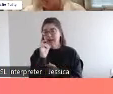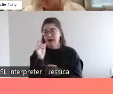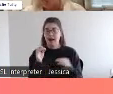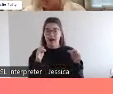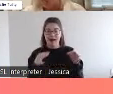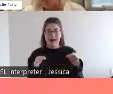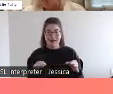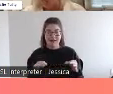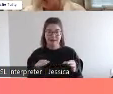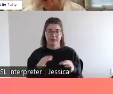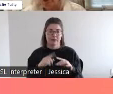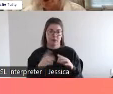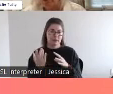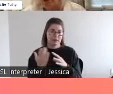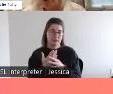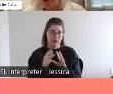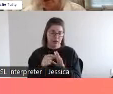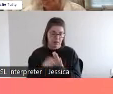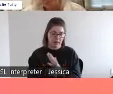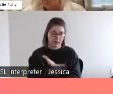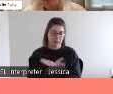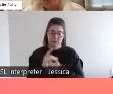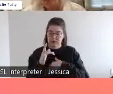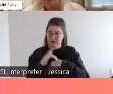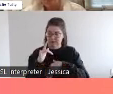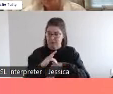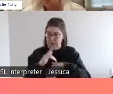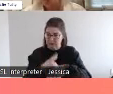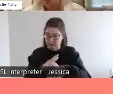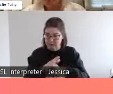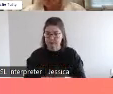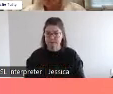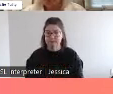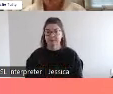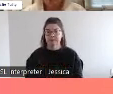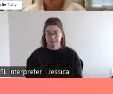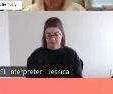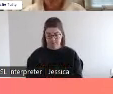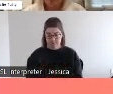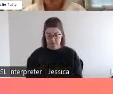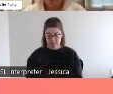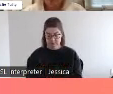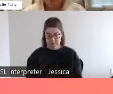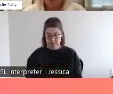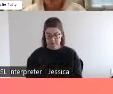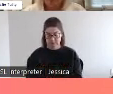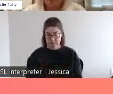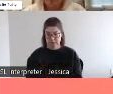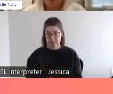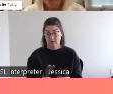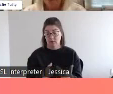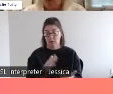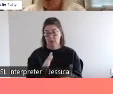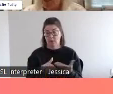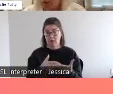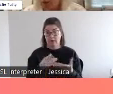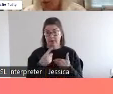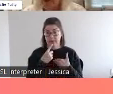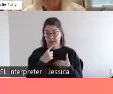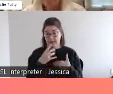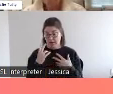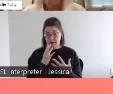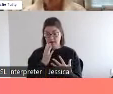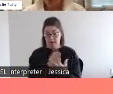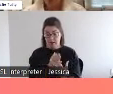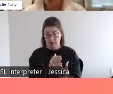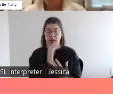En général, elles ne vont pas décrire ces interventions avec beaucoup de détails, mais presque toutes ont